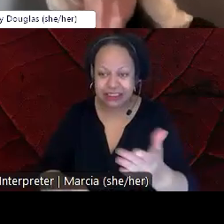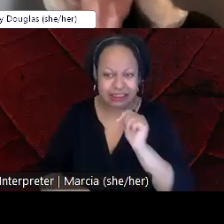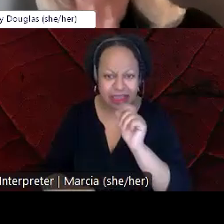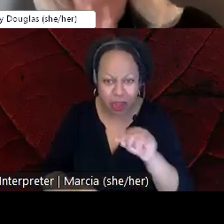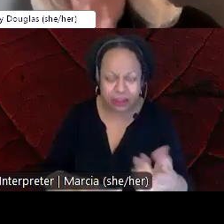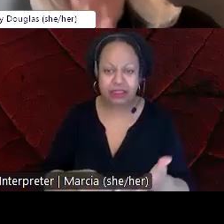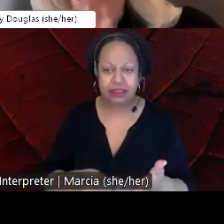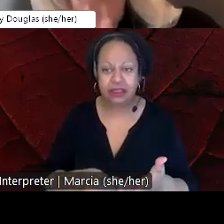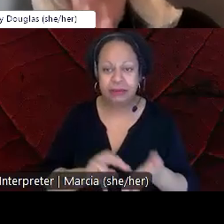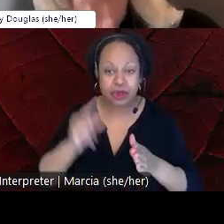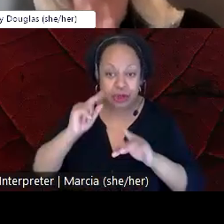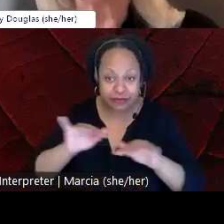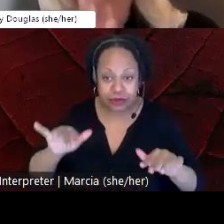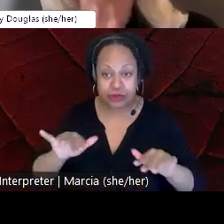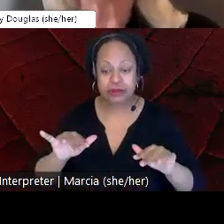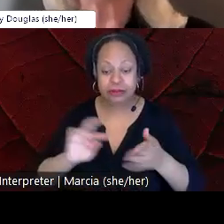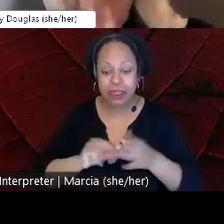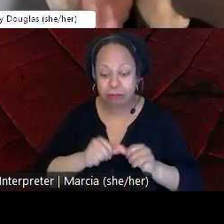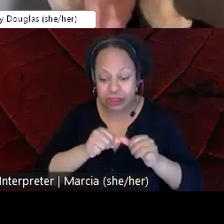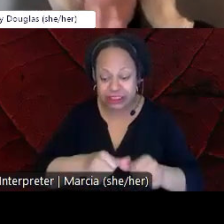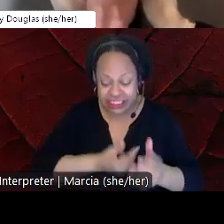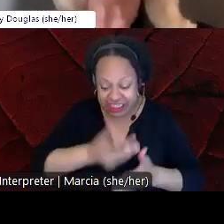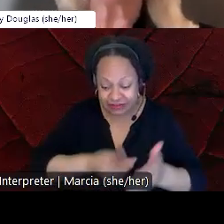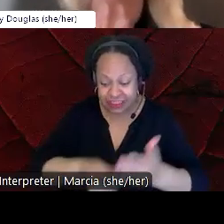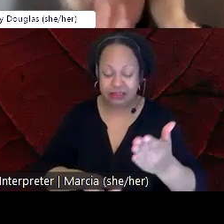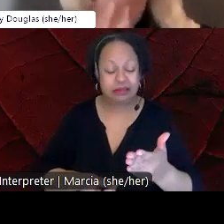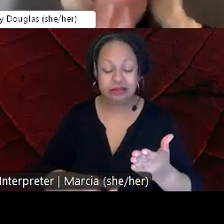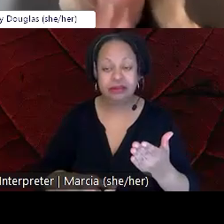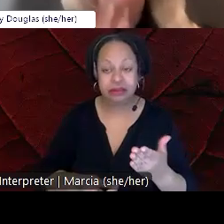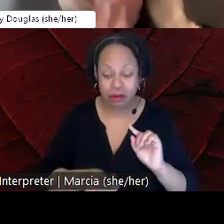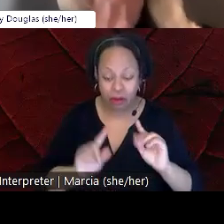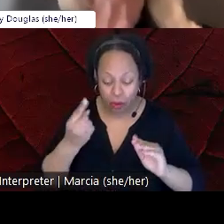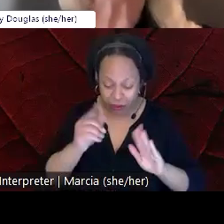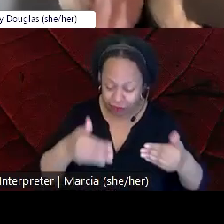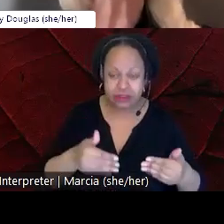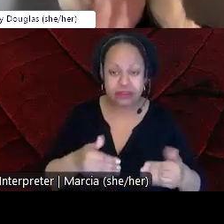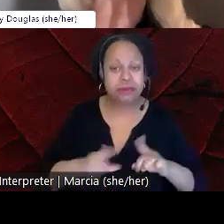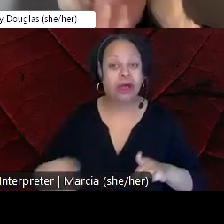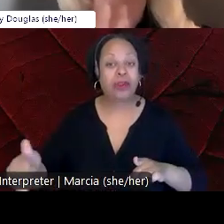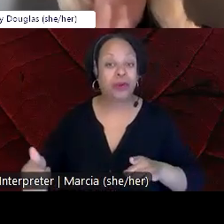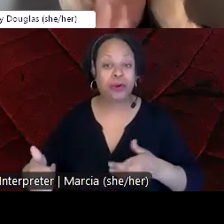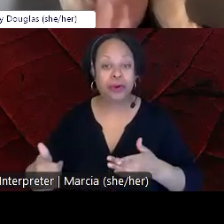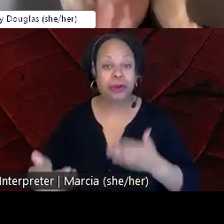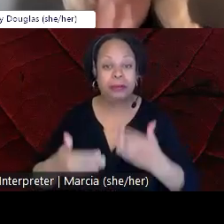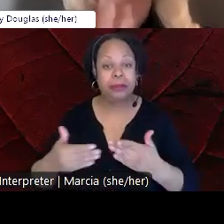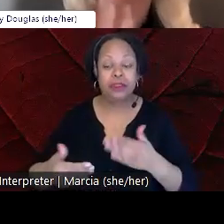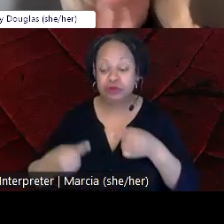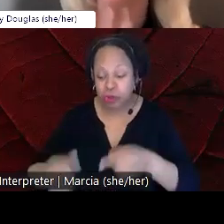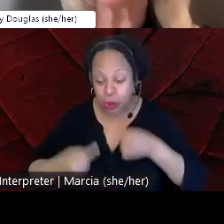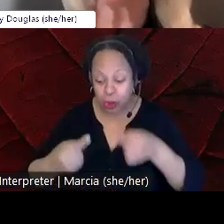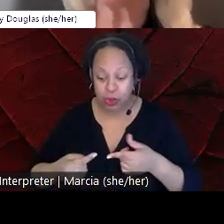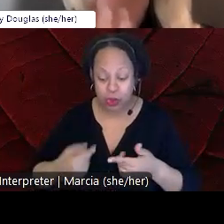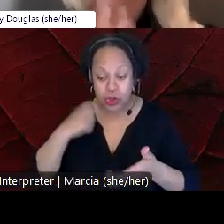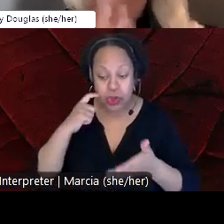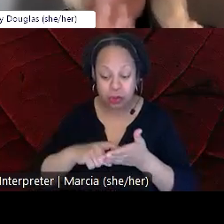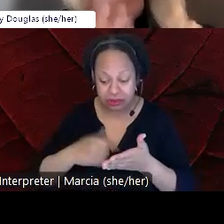plus dans la neurodivergence. Ce n'est pas seulement un déficit persistant, ça pourrait être des obstacles